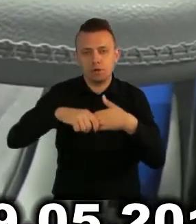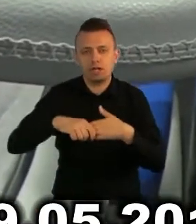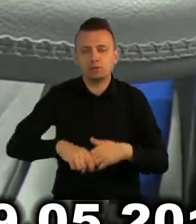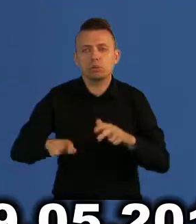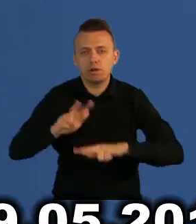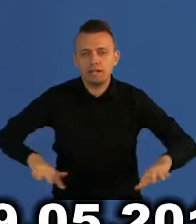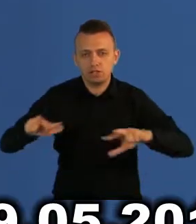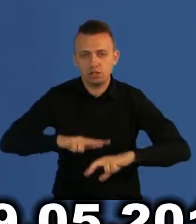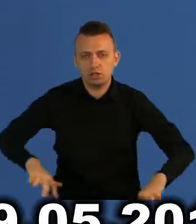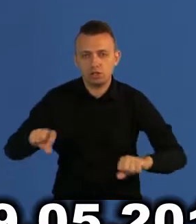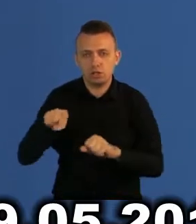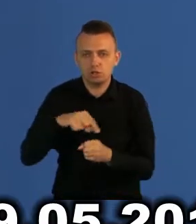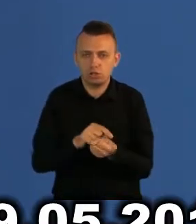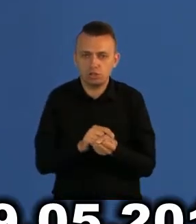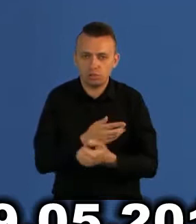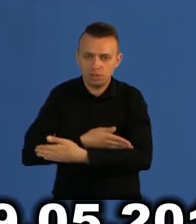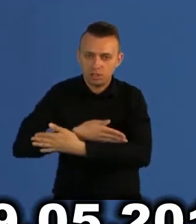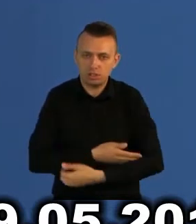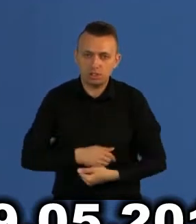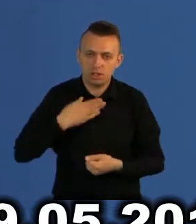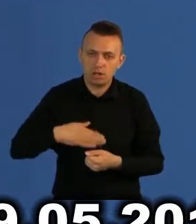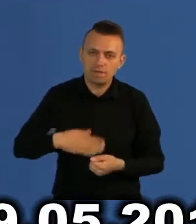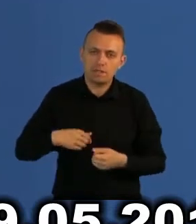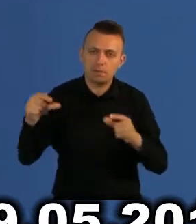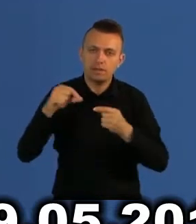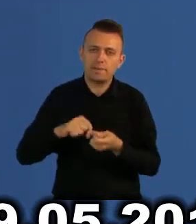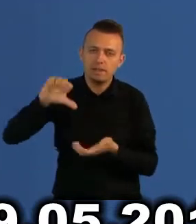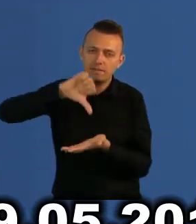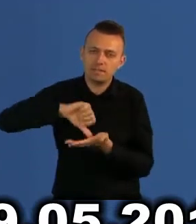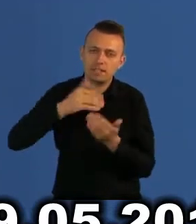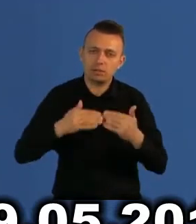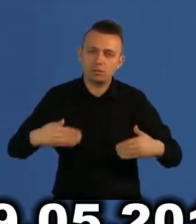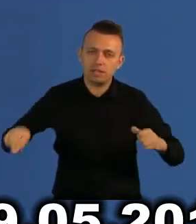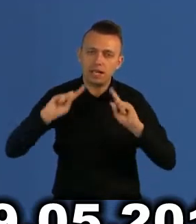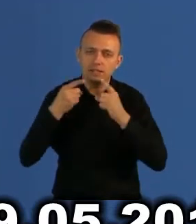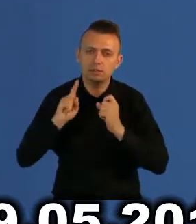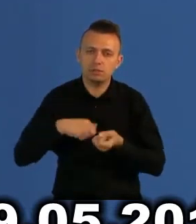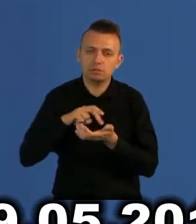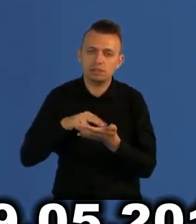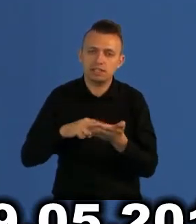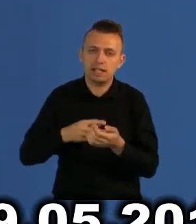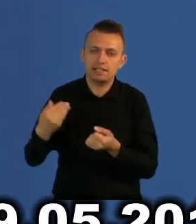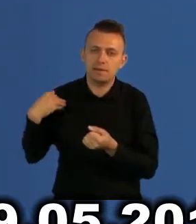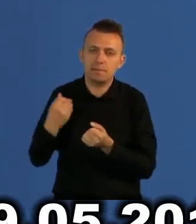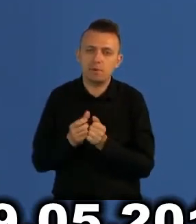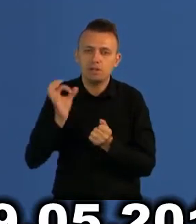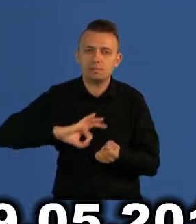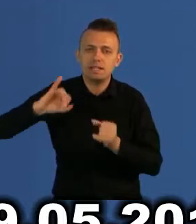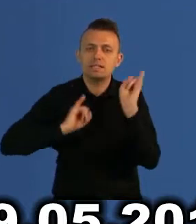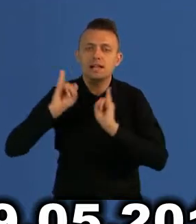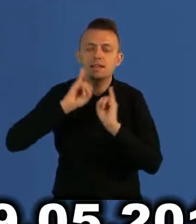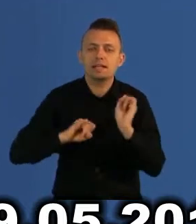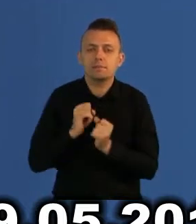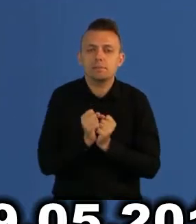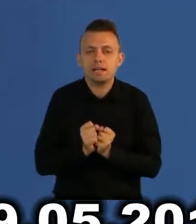pociechy. W sobotę w Centrum Teatru Muzyki i Tańca odbyło się 6. już Seminarium Dziedzictwa i Tradycji Oręża Polskiego. Największą